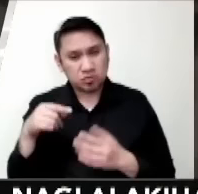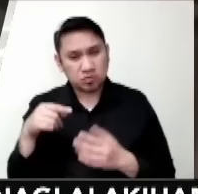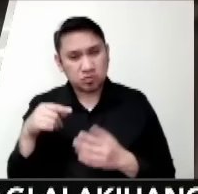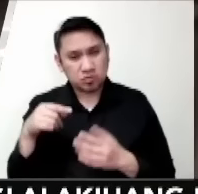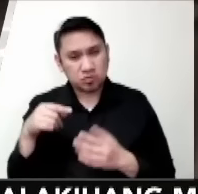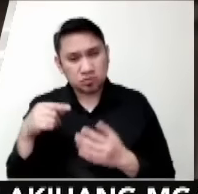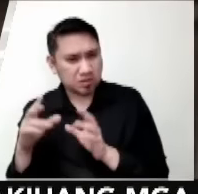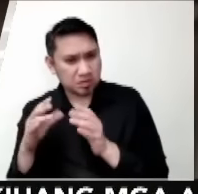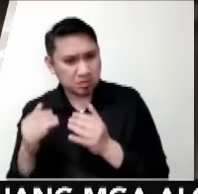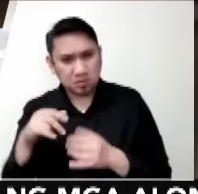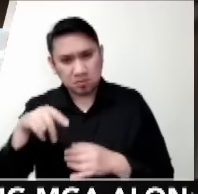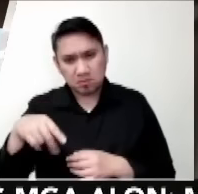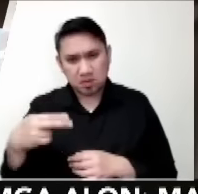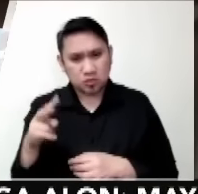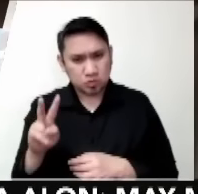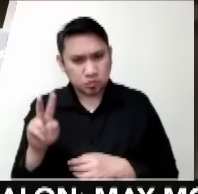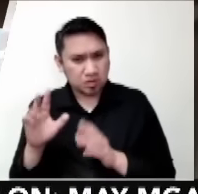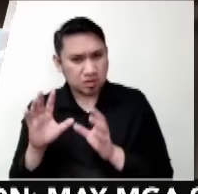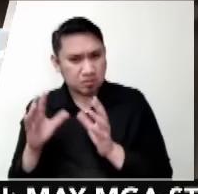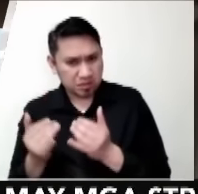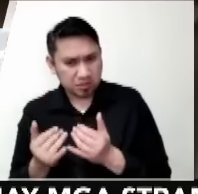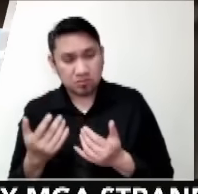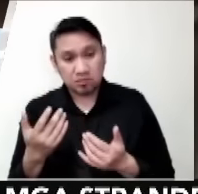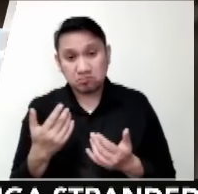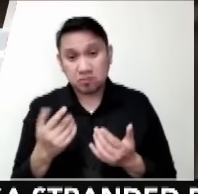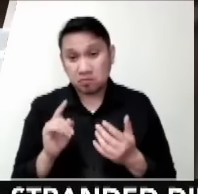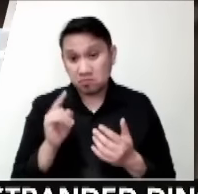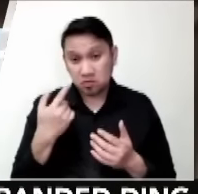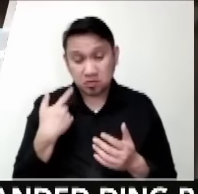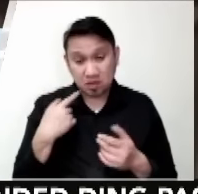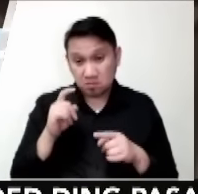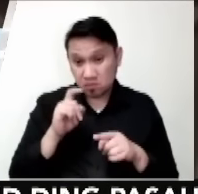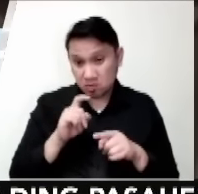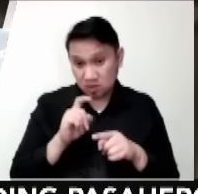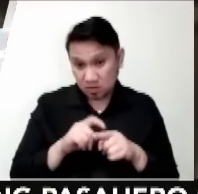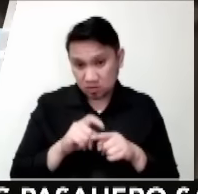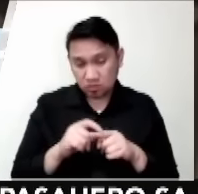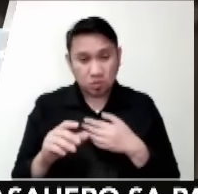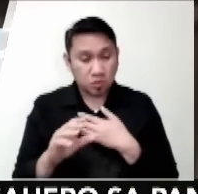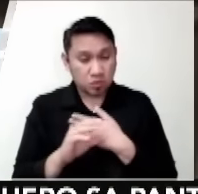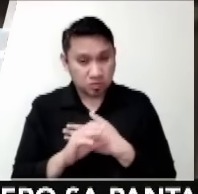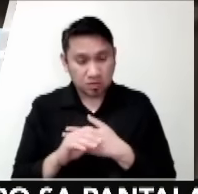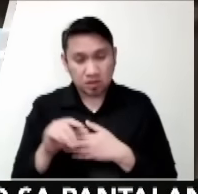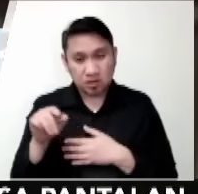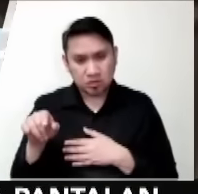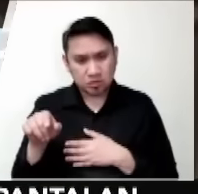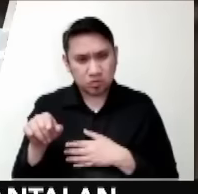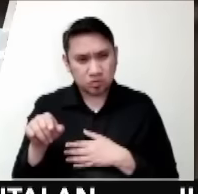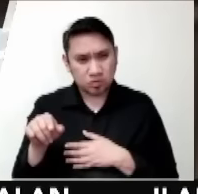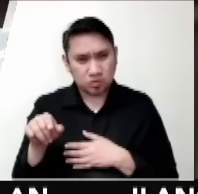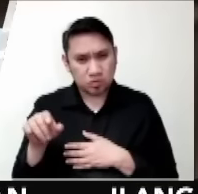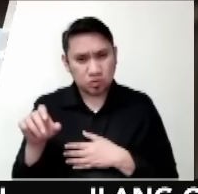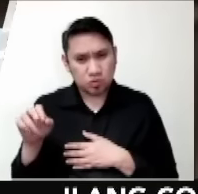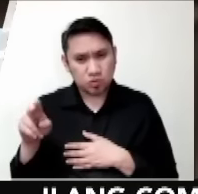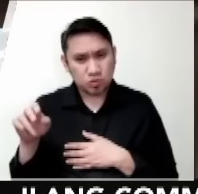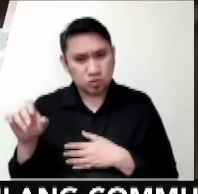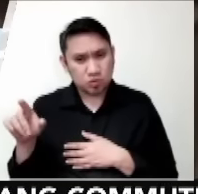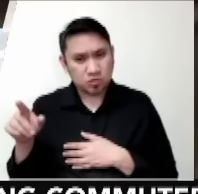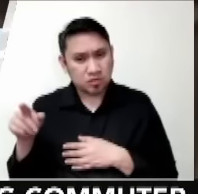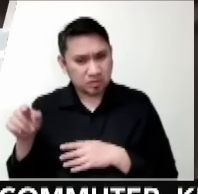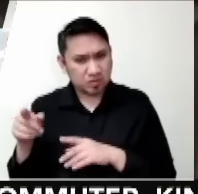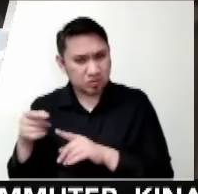Kasi unang-una, diba, merong lease contract itong si Sun Li Ming, yung fugitive from China